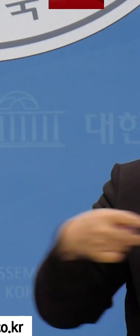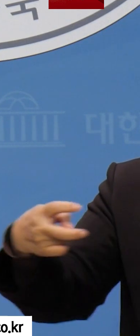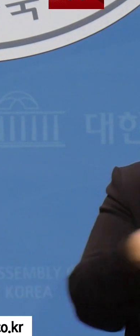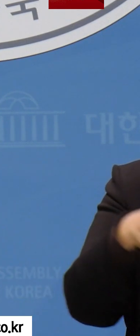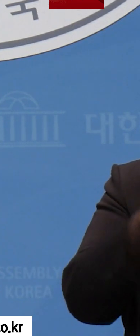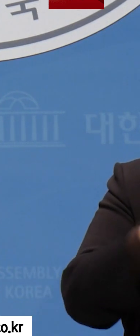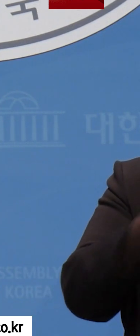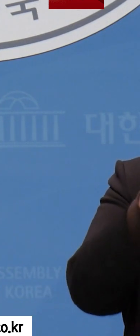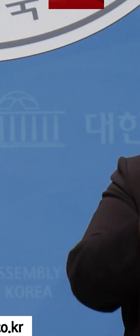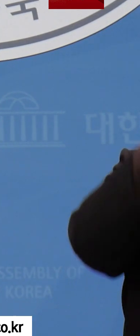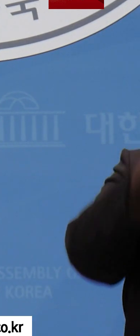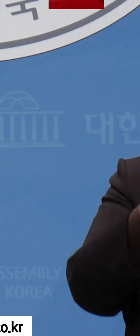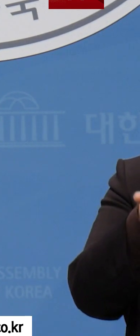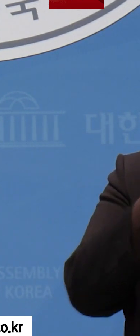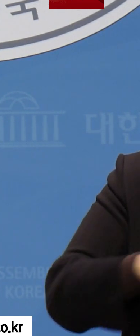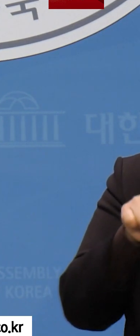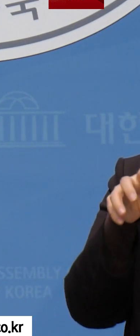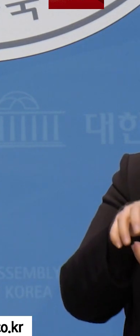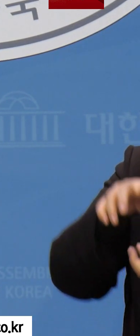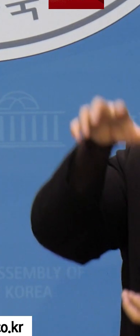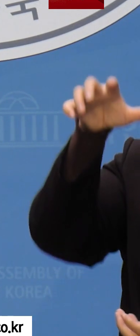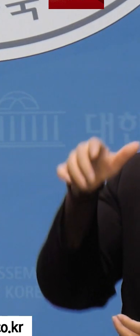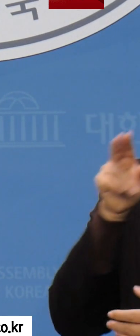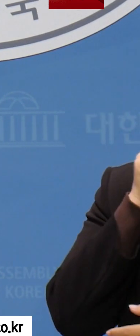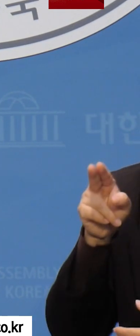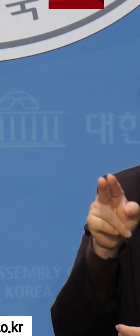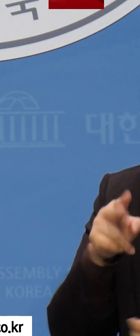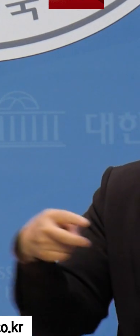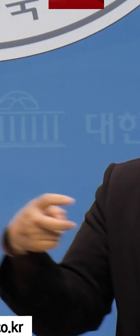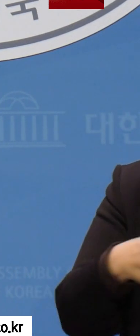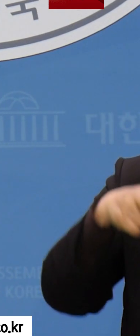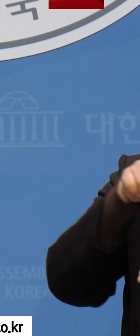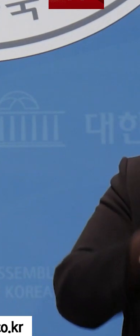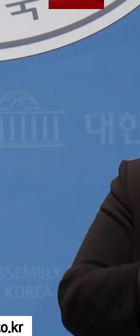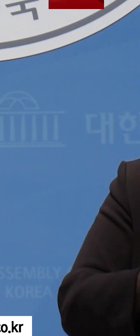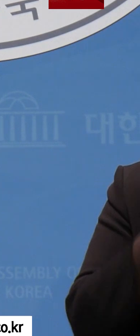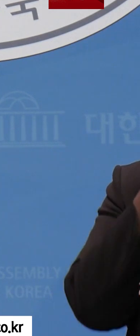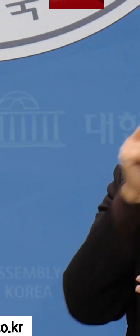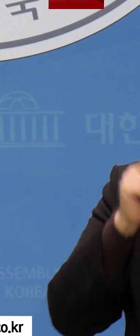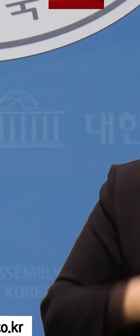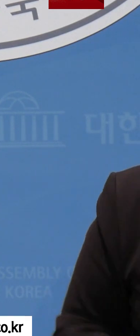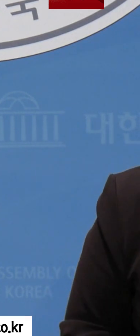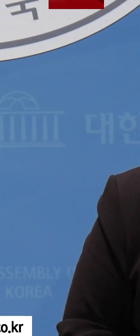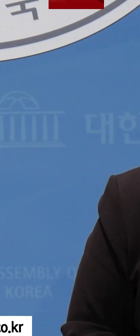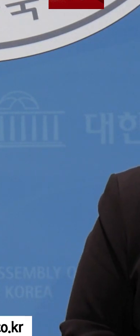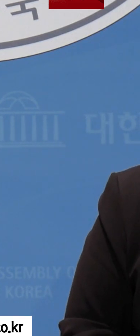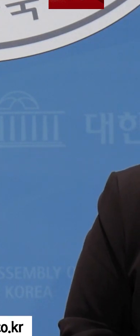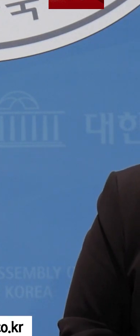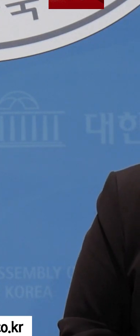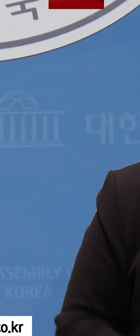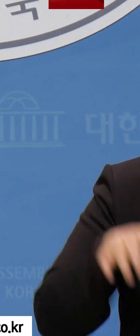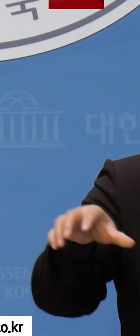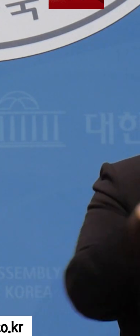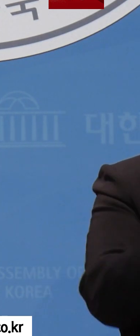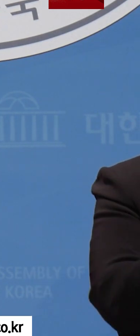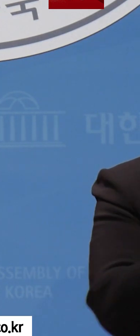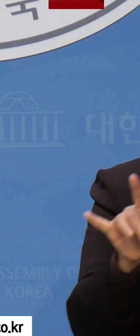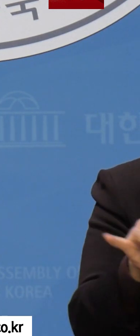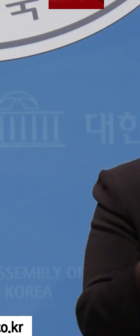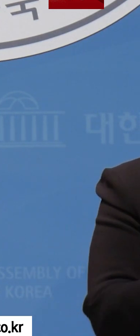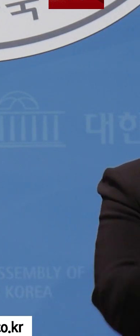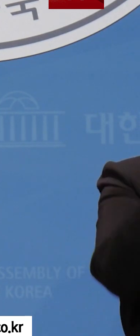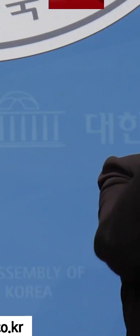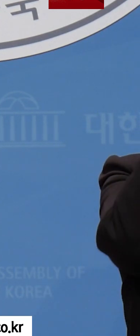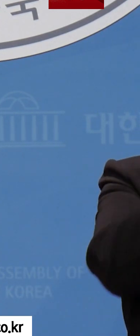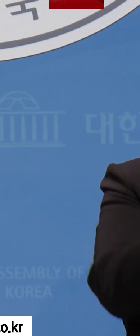배에 달하는 등 심각한 도심 교통 혼잡 문제를 겪고 있습니다. 각 지역들이 도시 기능을